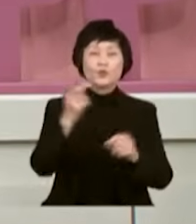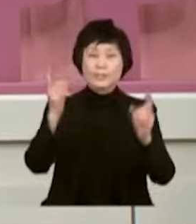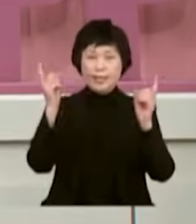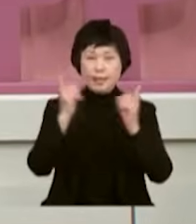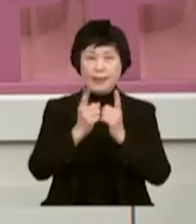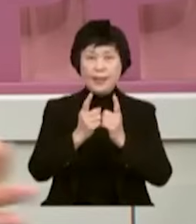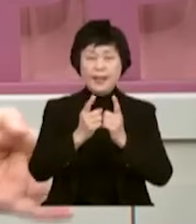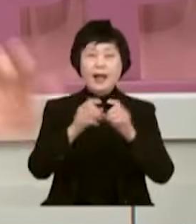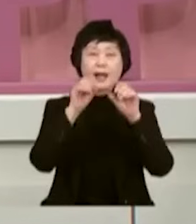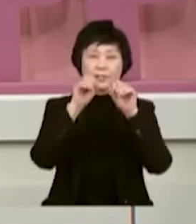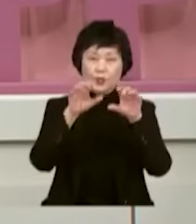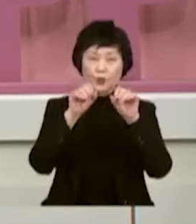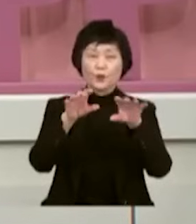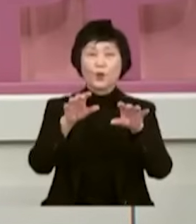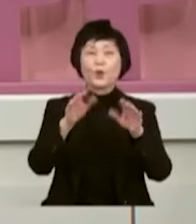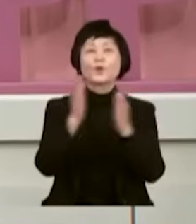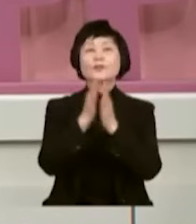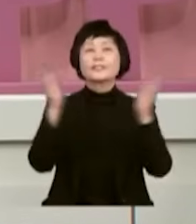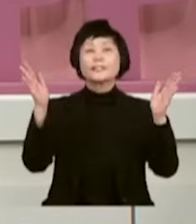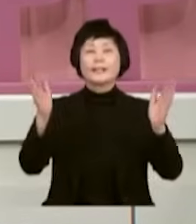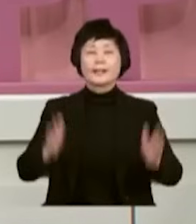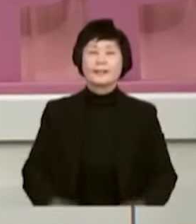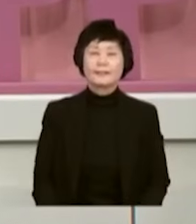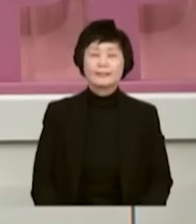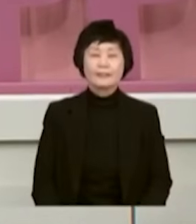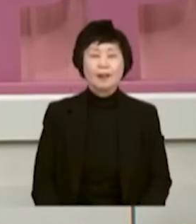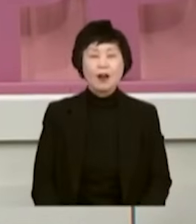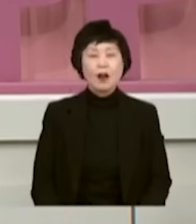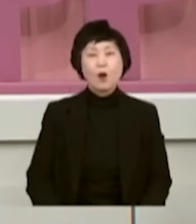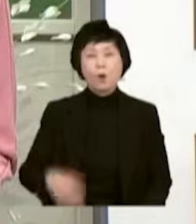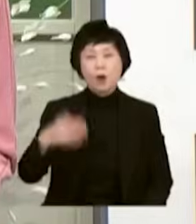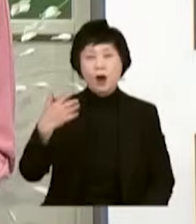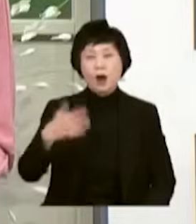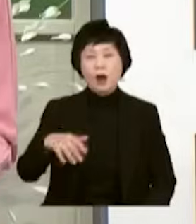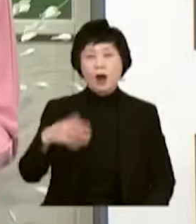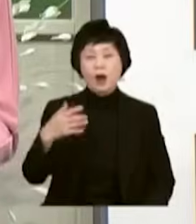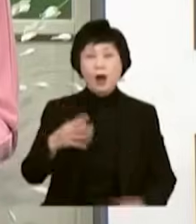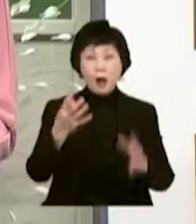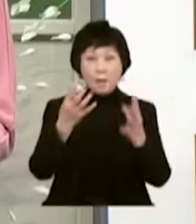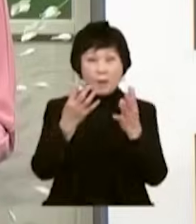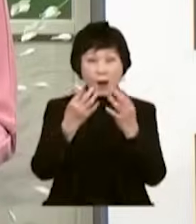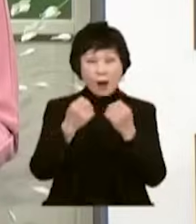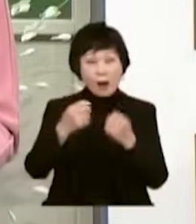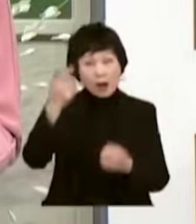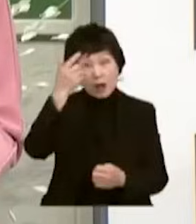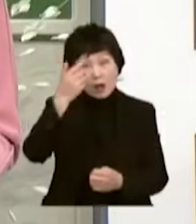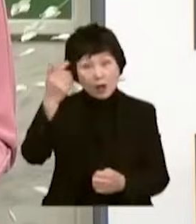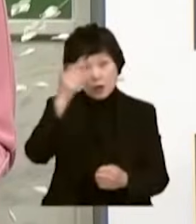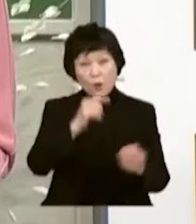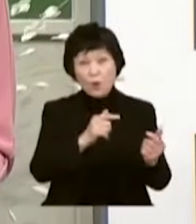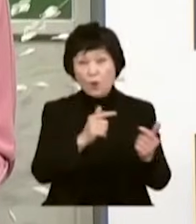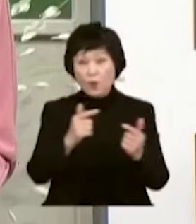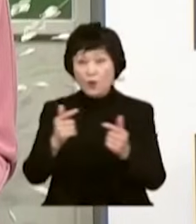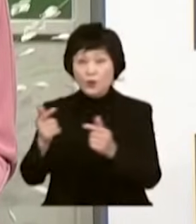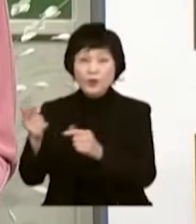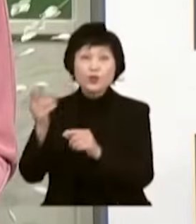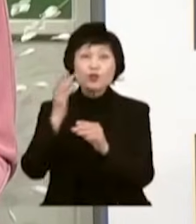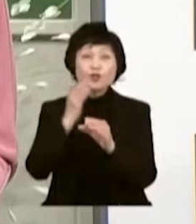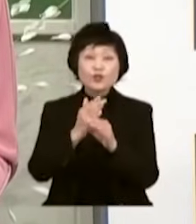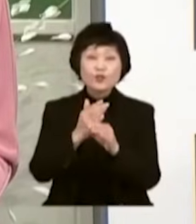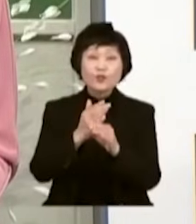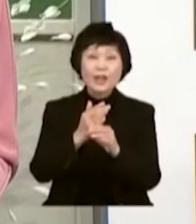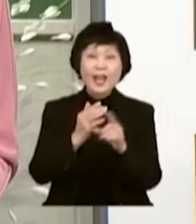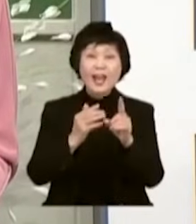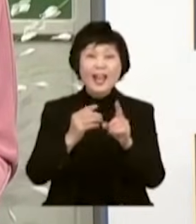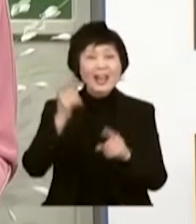네. 전도하면서 시작했죠. 이야, 대단하시네요. 목사님, 그 많은 영혼들 중에 네. 그 특별히